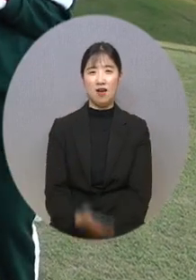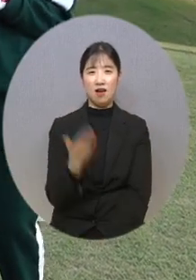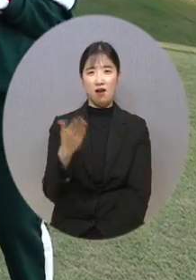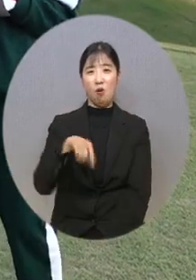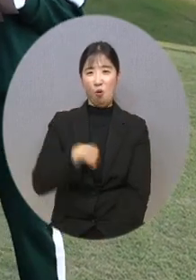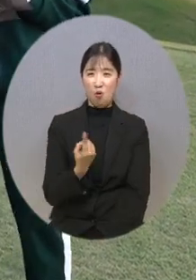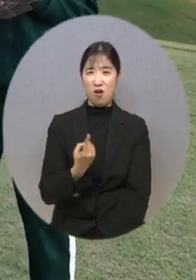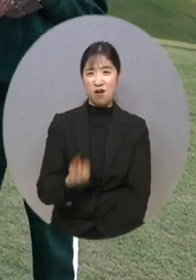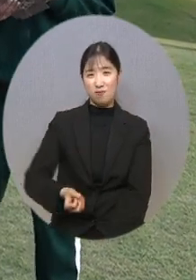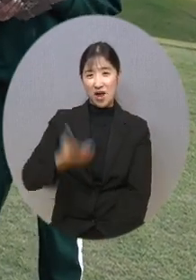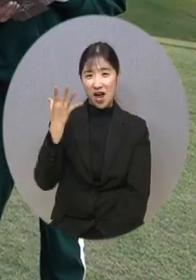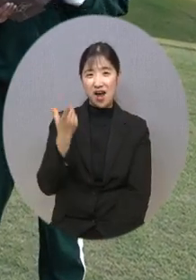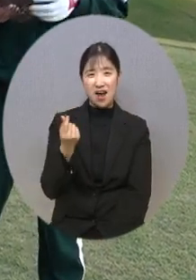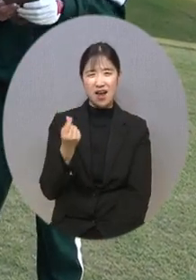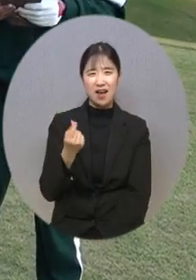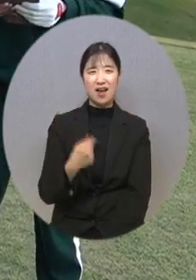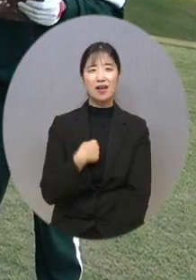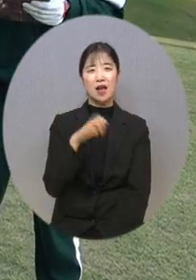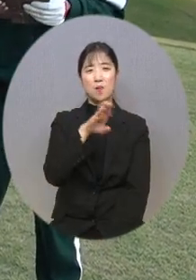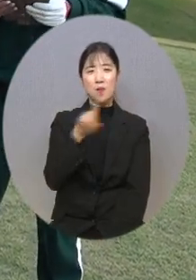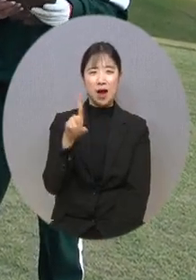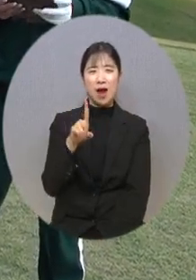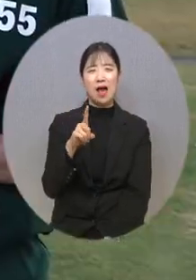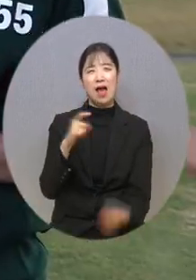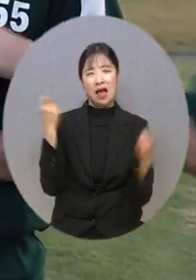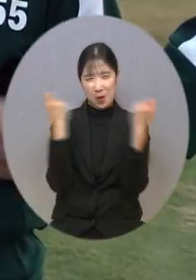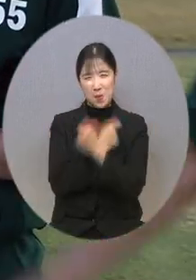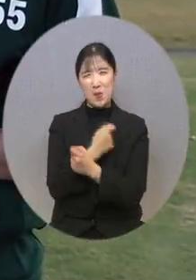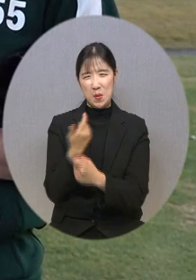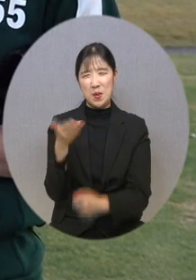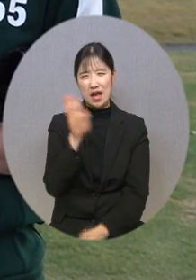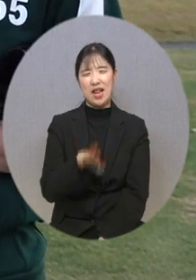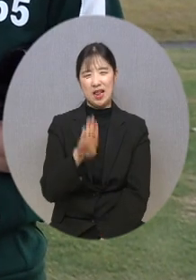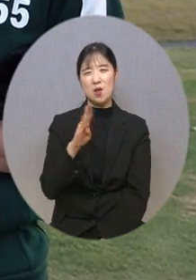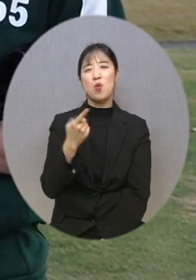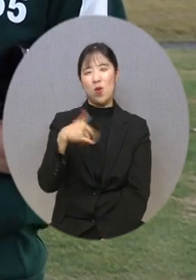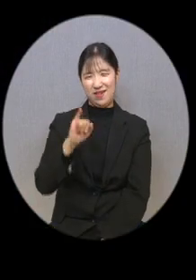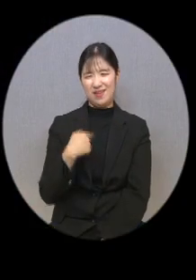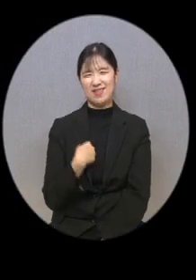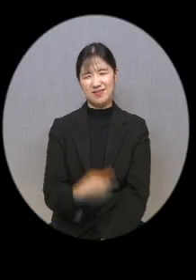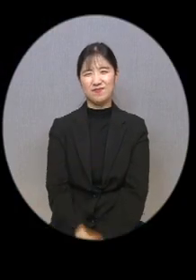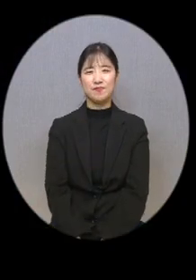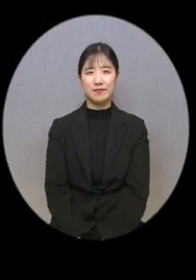단독으로 이겼어. 나 파한 줄 알았어요. 우와. 나도 내가 놀랬는데 내가 보기더라고요.